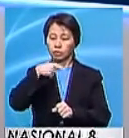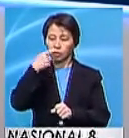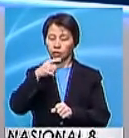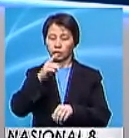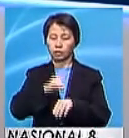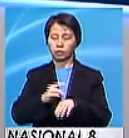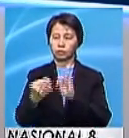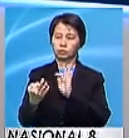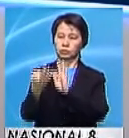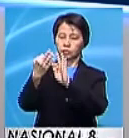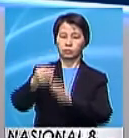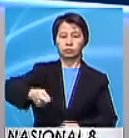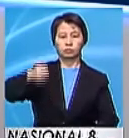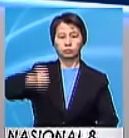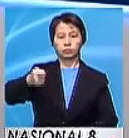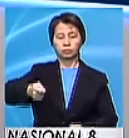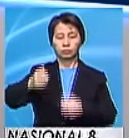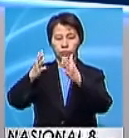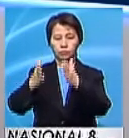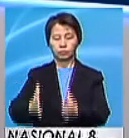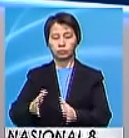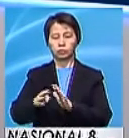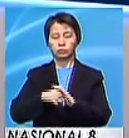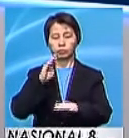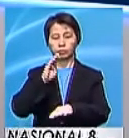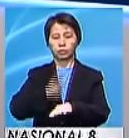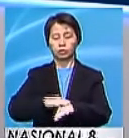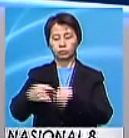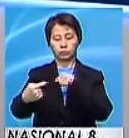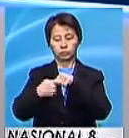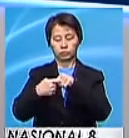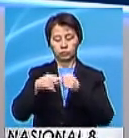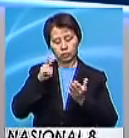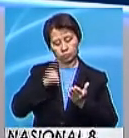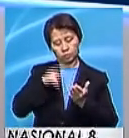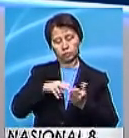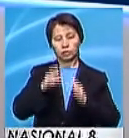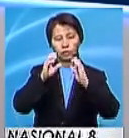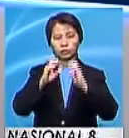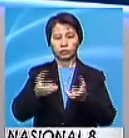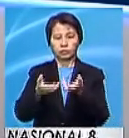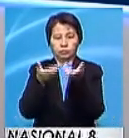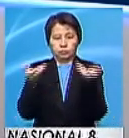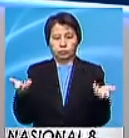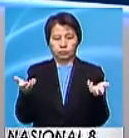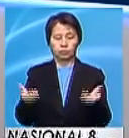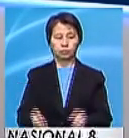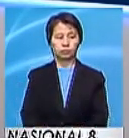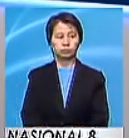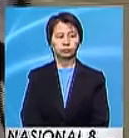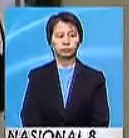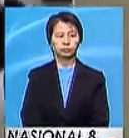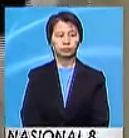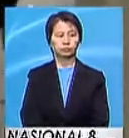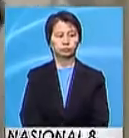di hadapan Hakim Habibah Muhammad Yusof semasa pertuduhan dibaca secara berasingan.